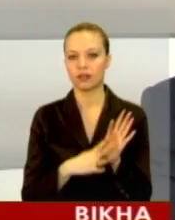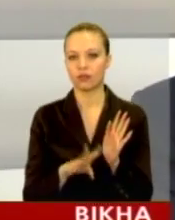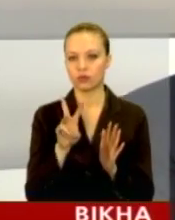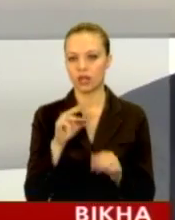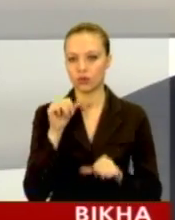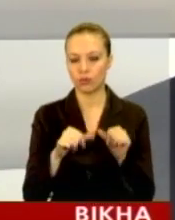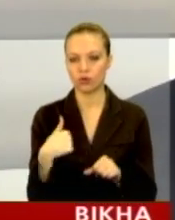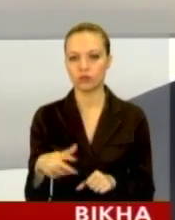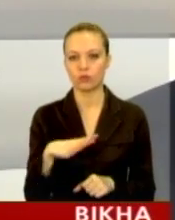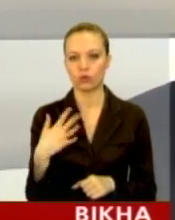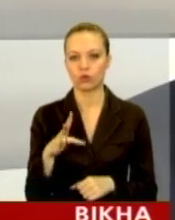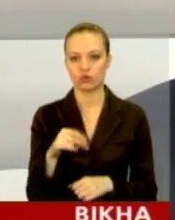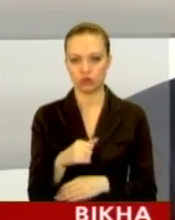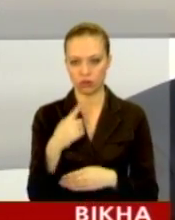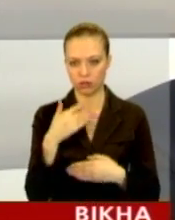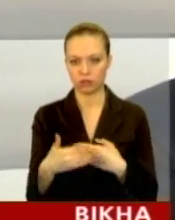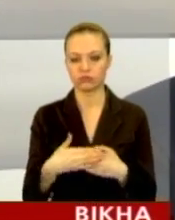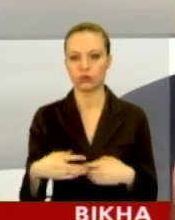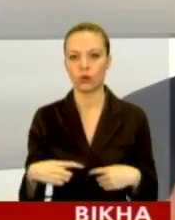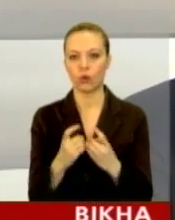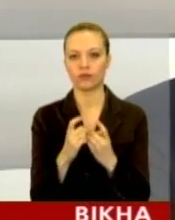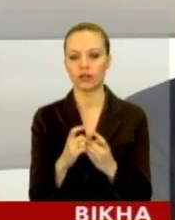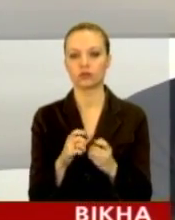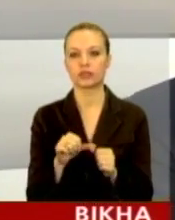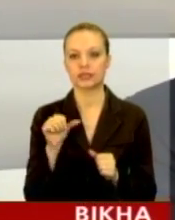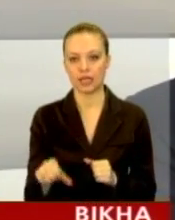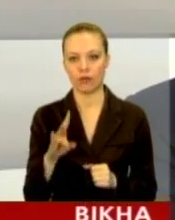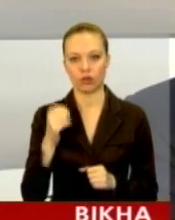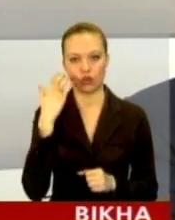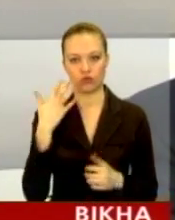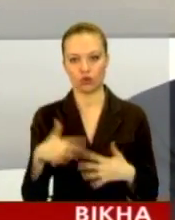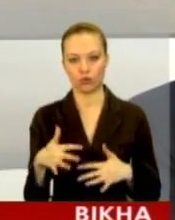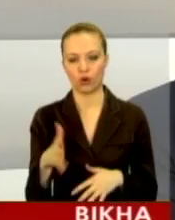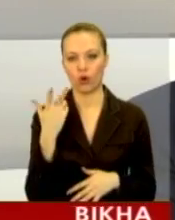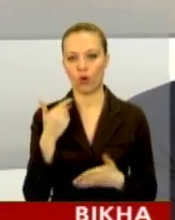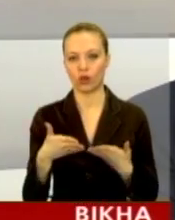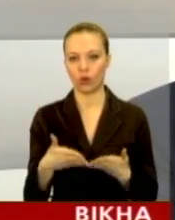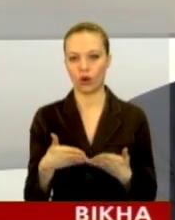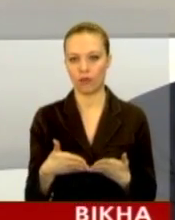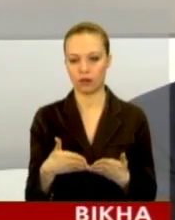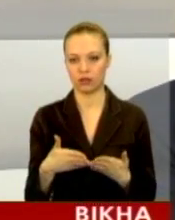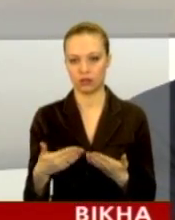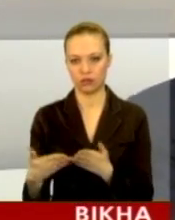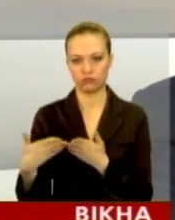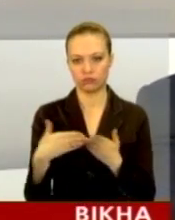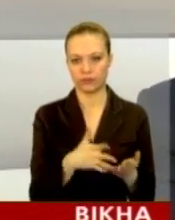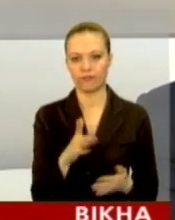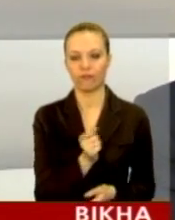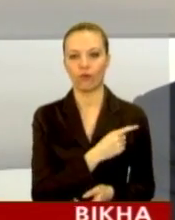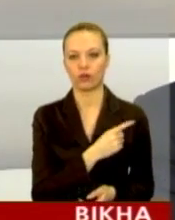1993 році ми були вже на межі конфлікту саме на Чорному морі, коли кораблі йшли вже в Одесу